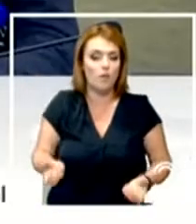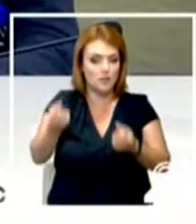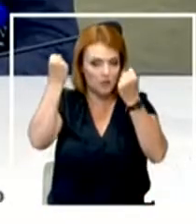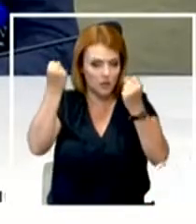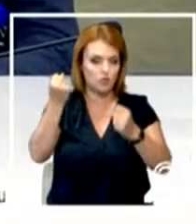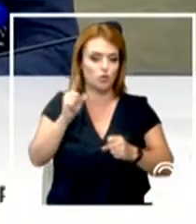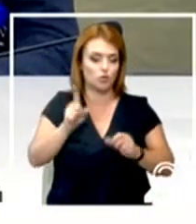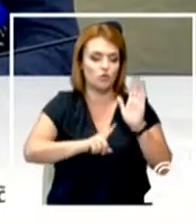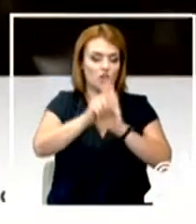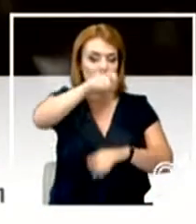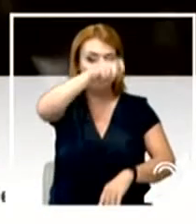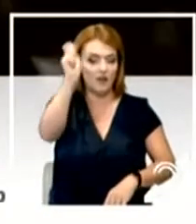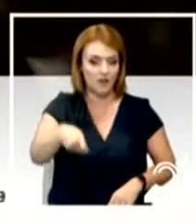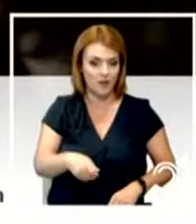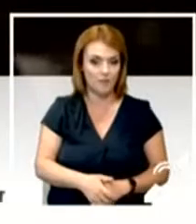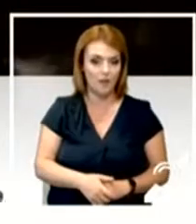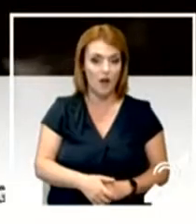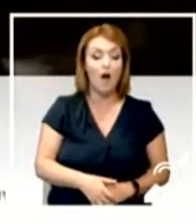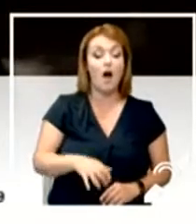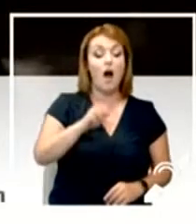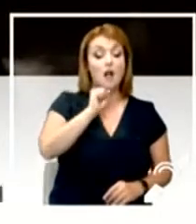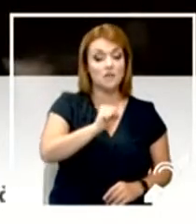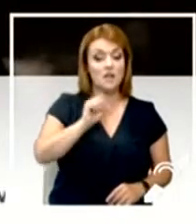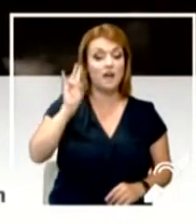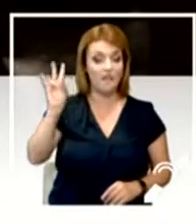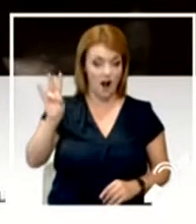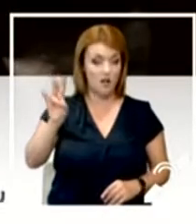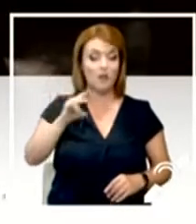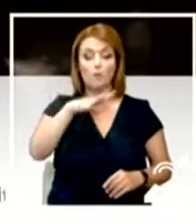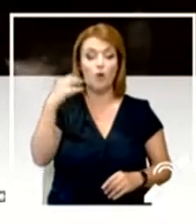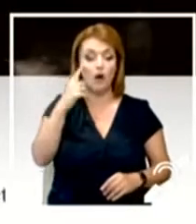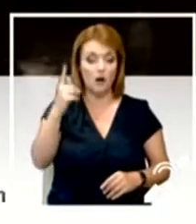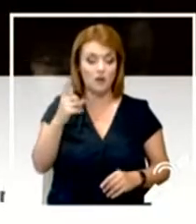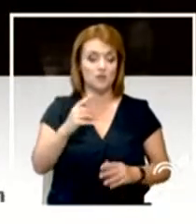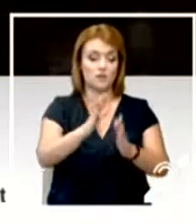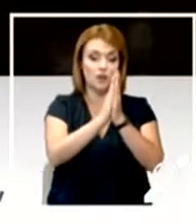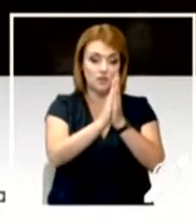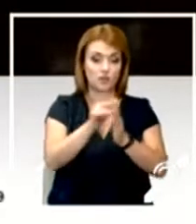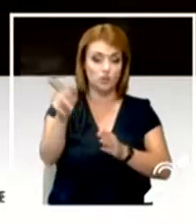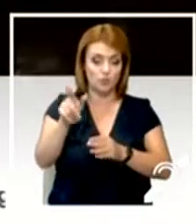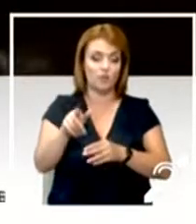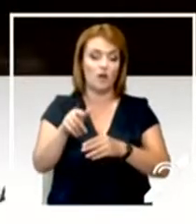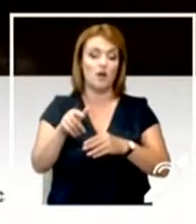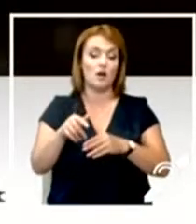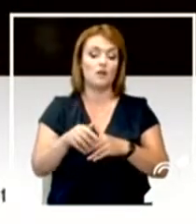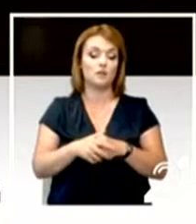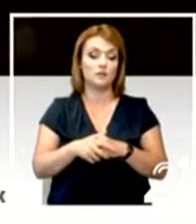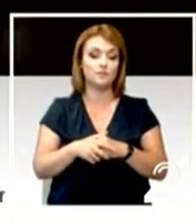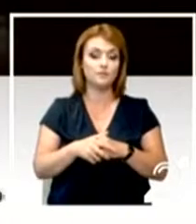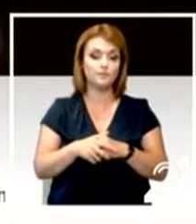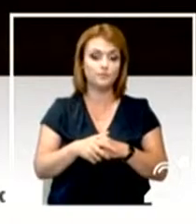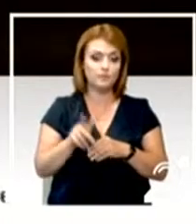trimisă după ce disidentul rus Alexei Navalny a cerut în mai multe posteri pe Twitter scrise din colonia penitenciară în care își spășește o pedeapsă cu